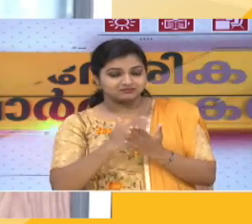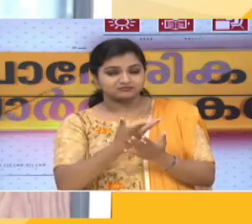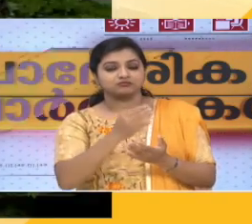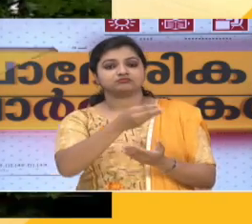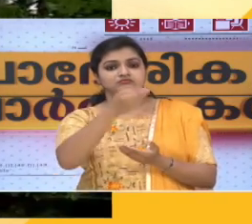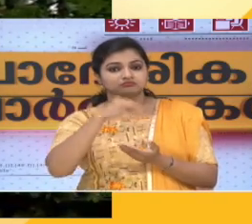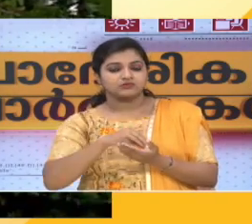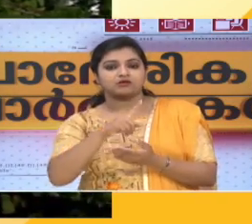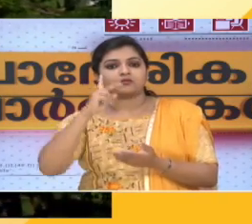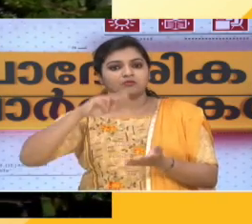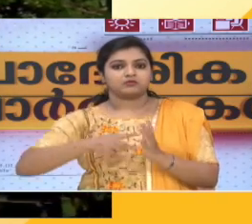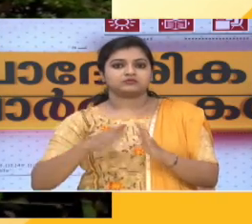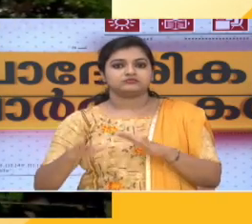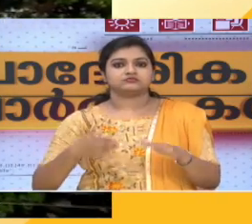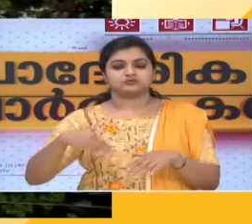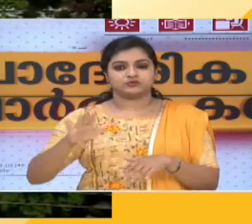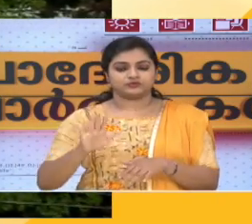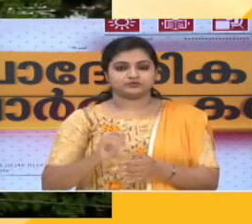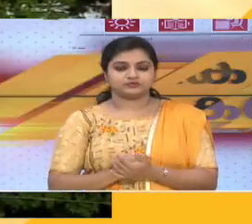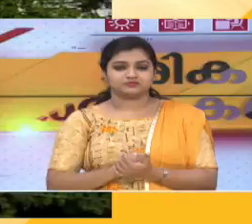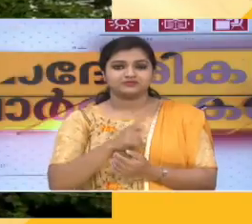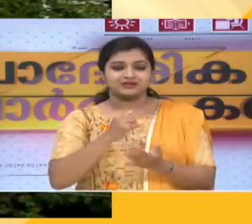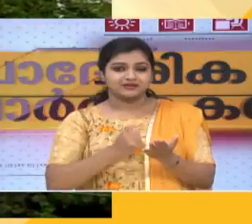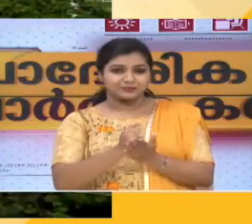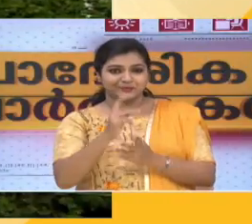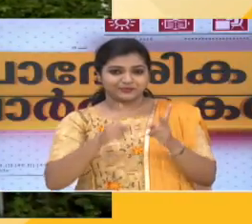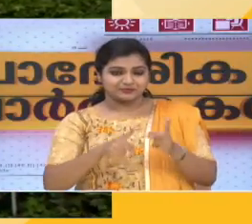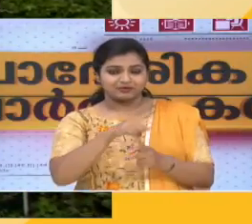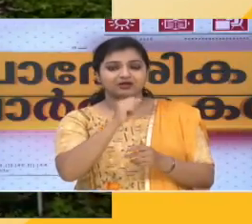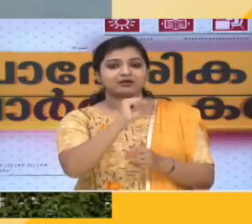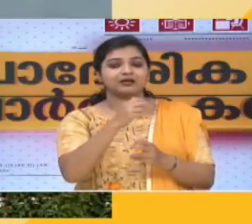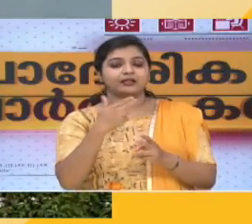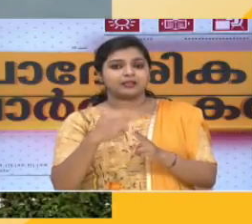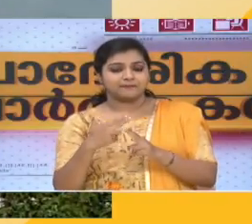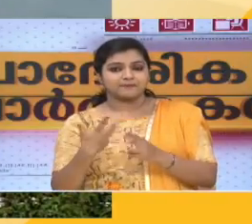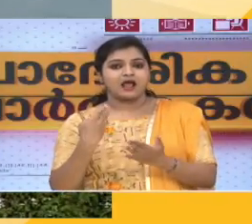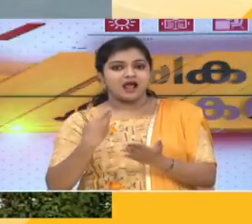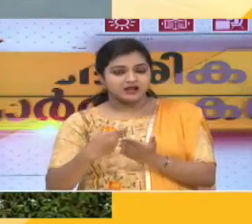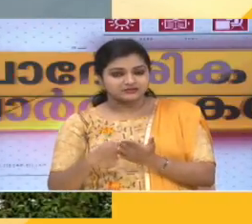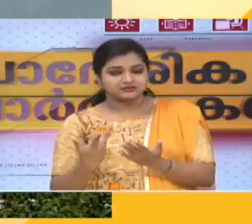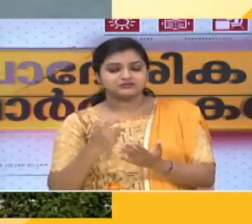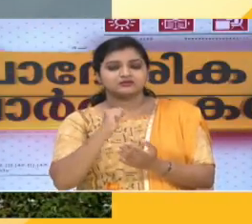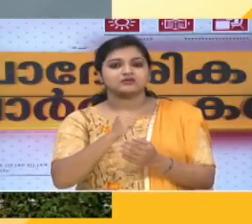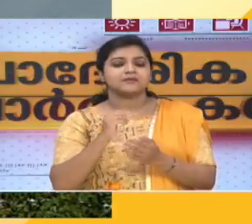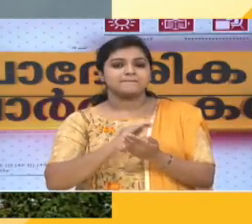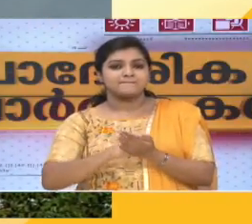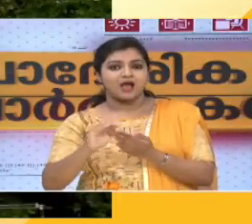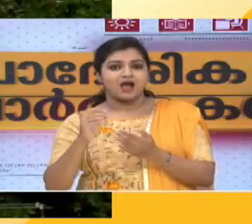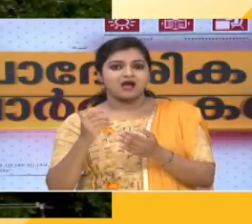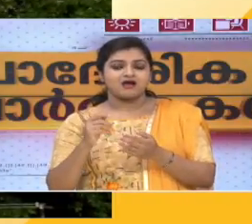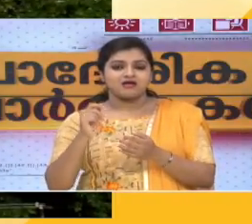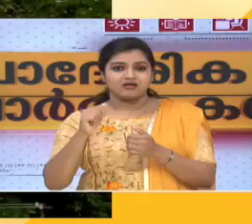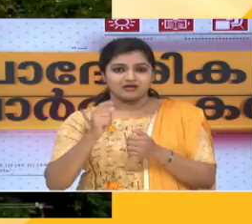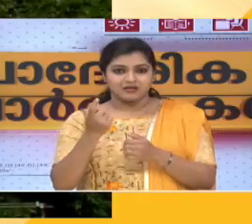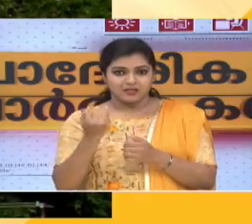പോകുന്നു. കർഷകരുടെ പേര്, മെയിൽ വിലാസം, കൃഷിസ്ഥലത്തിന്റെ വിസ്തീർണം, വിളയിലും കുടുംബ വിവരങ്ങൾ, അക്കൗണ്ട് വിശദാംശങ്ങൾ എന്നിവ സ്വന്തം മൊബൈൽ